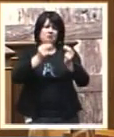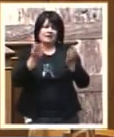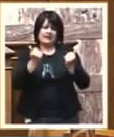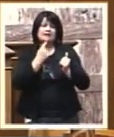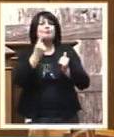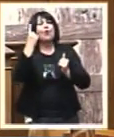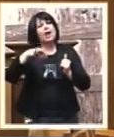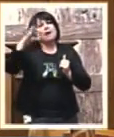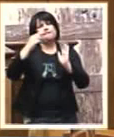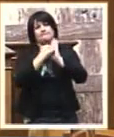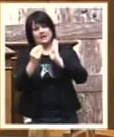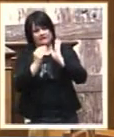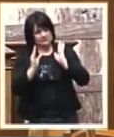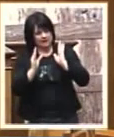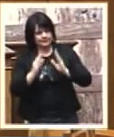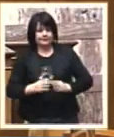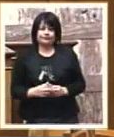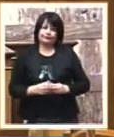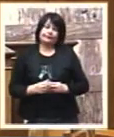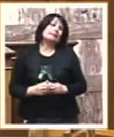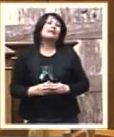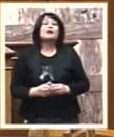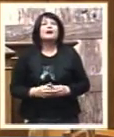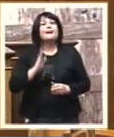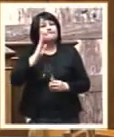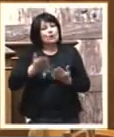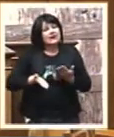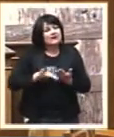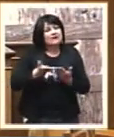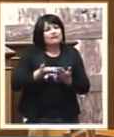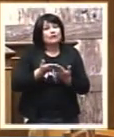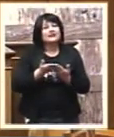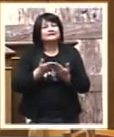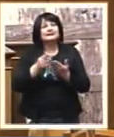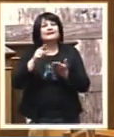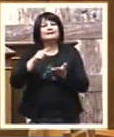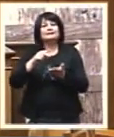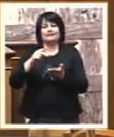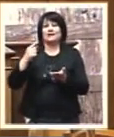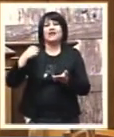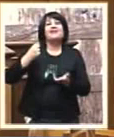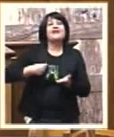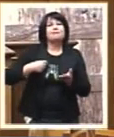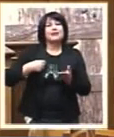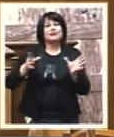χαρακτηριστικό παράδειγμα που δείχνει πόσο θα βοηθήσει και η μεγάλη αλλαγή του Καλλικράτη για το σύστημα της